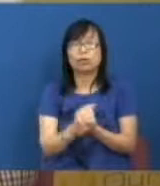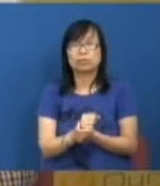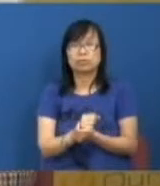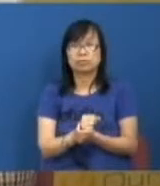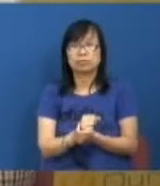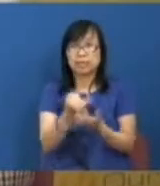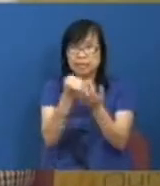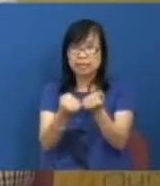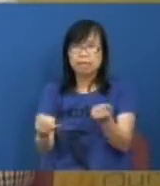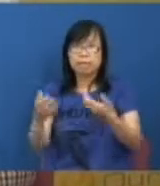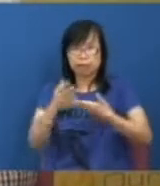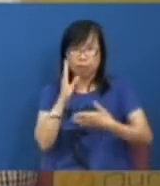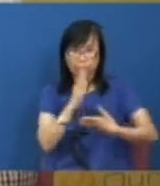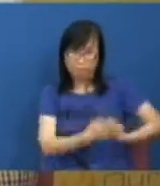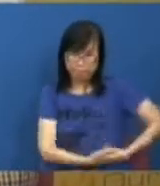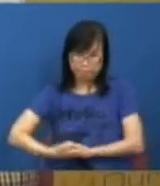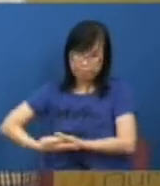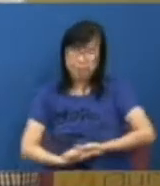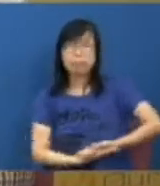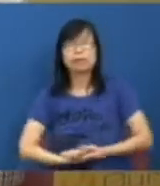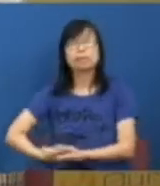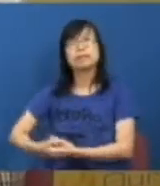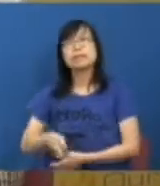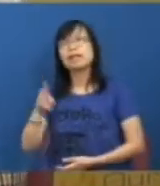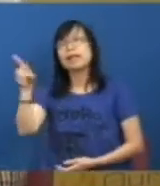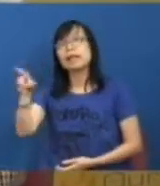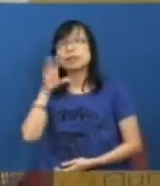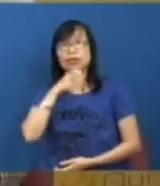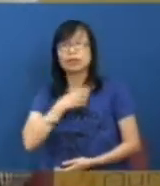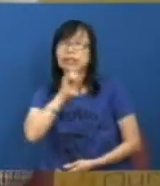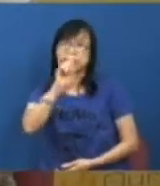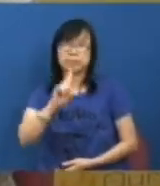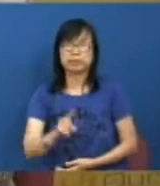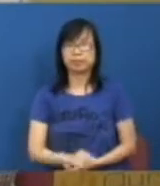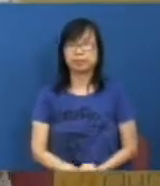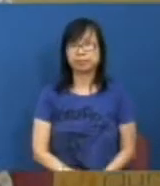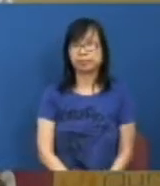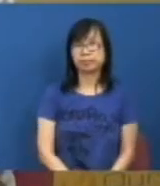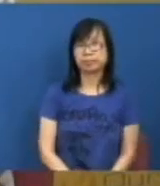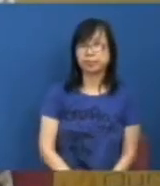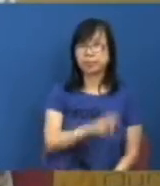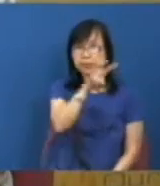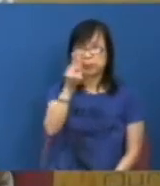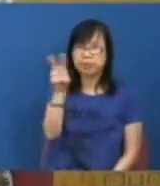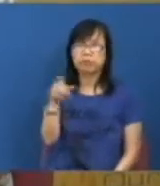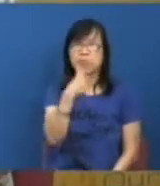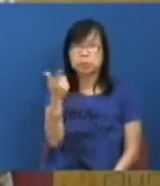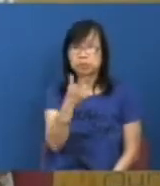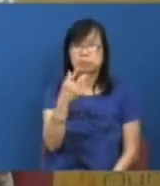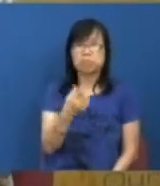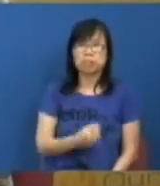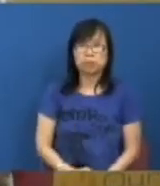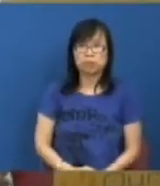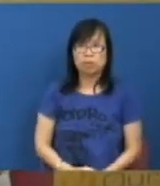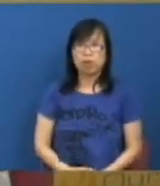係生翻個 B B 出嚟。咁呢個情況你自己點睇啊？你睇見咁多真係嚇，即係怨聲載道，有啲係